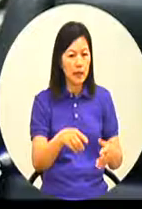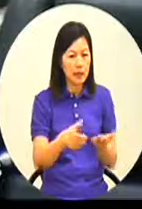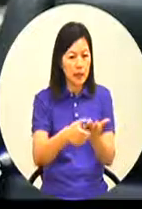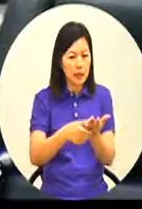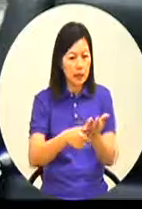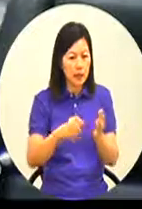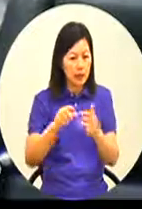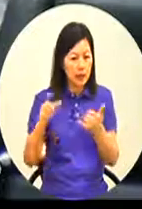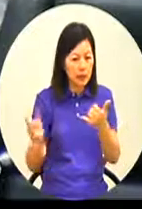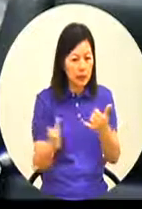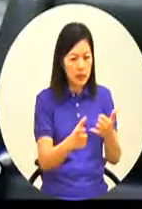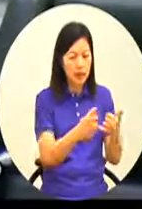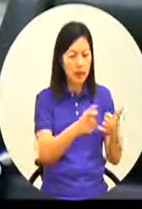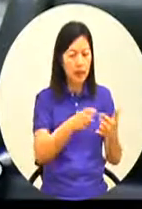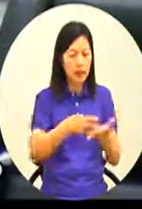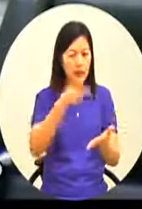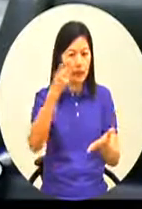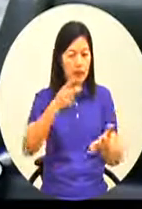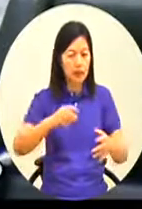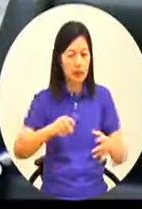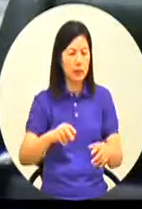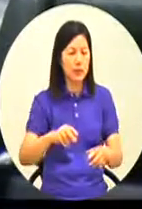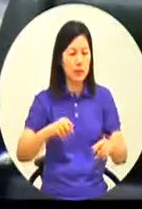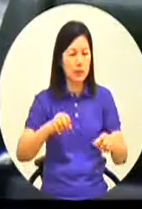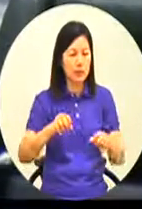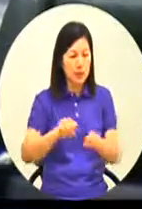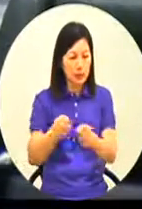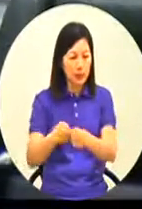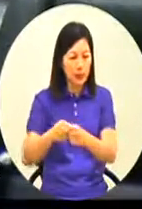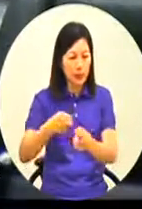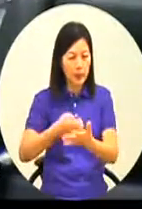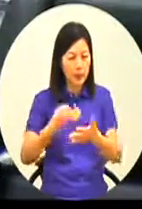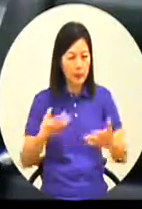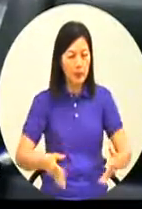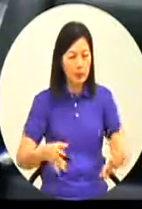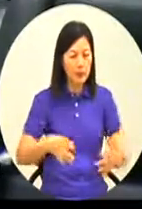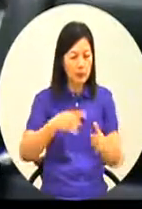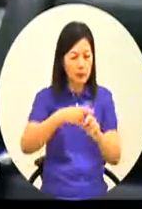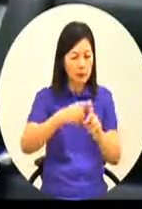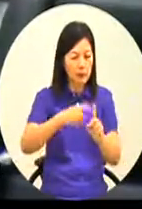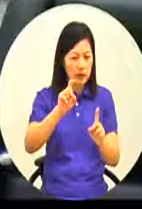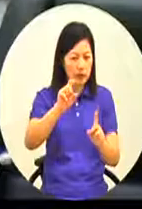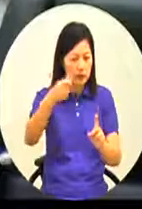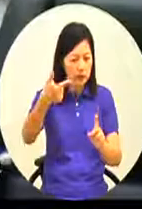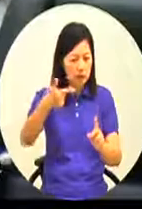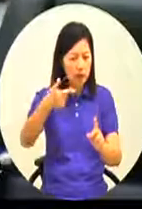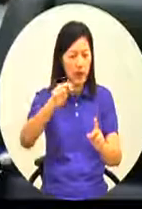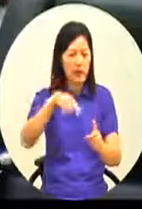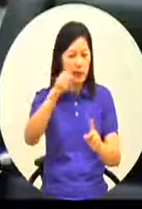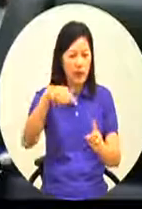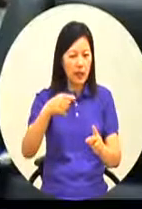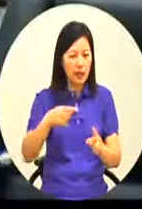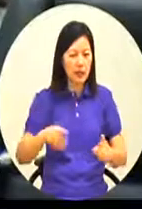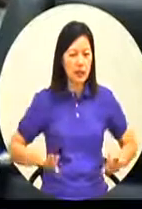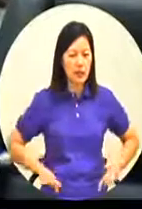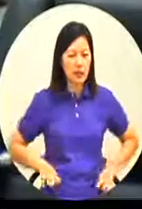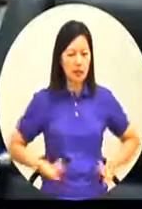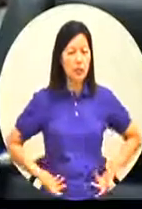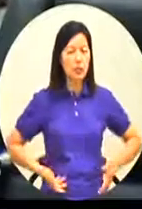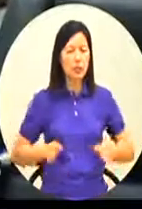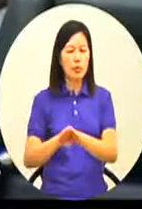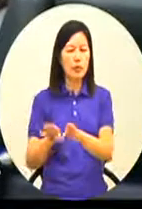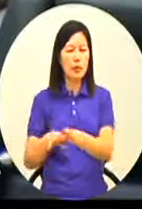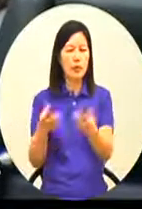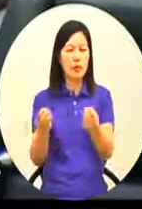台风两次这么严重的风灾，尤其是16级的风灾之后，大家都是不休假，全力来抢修。